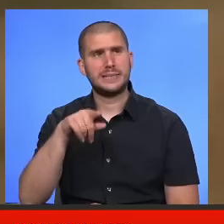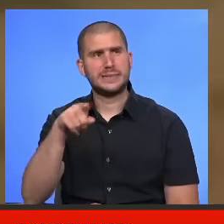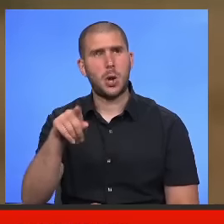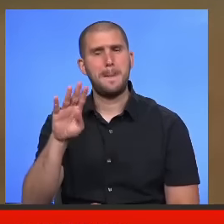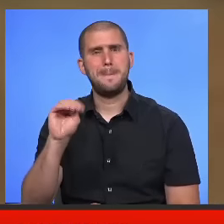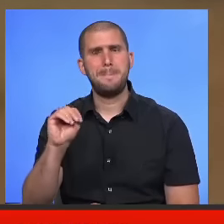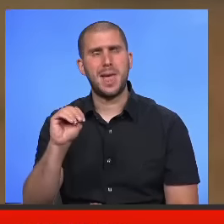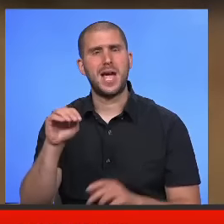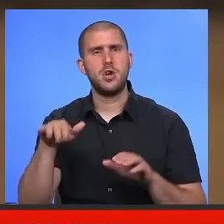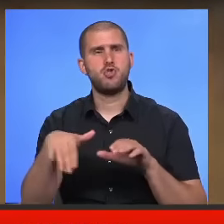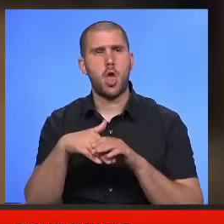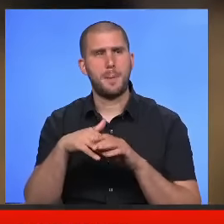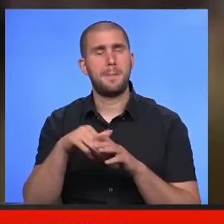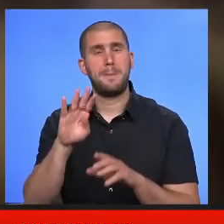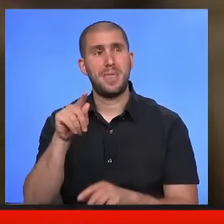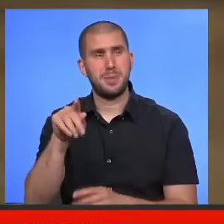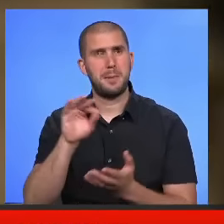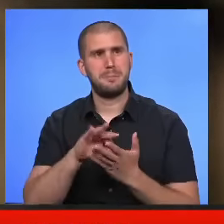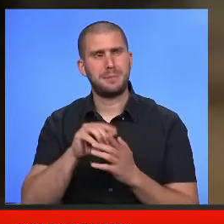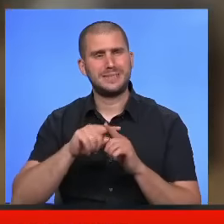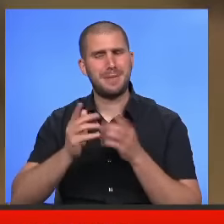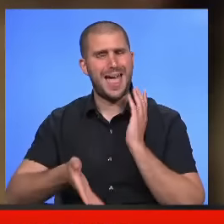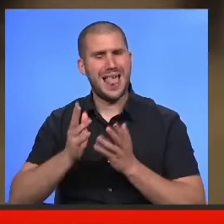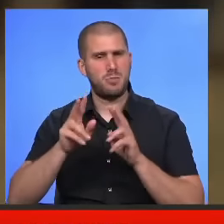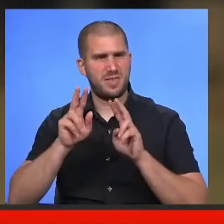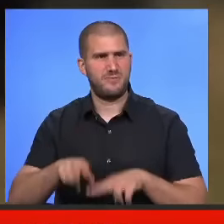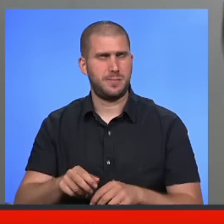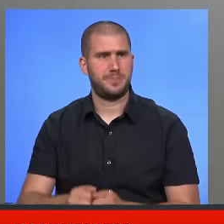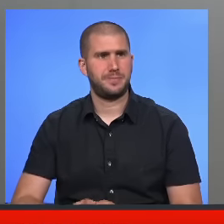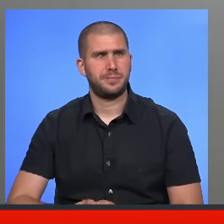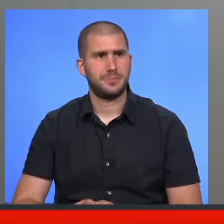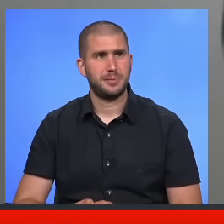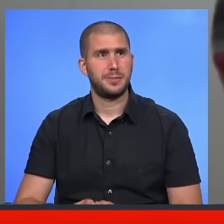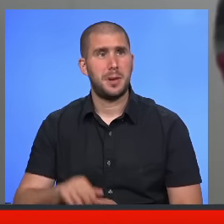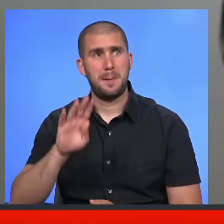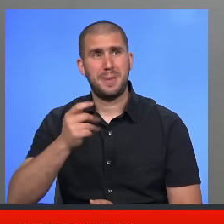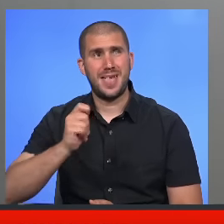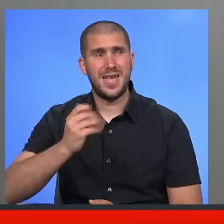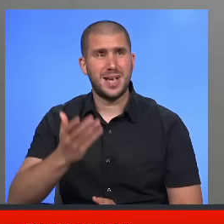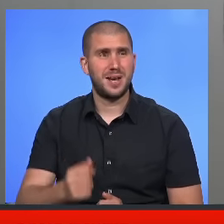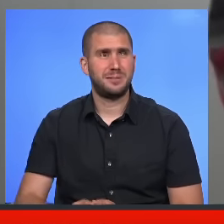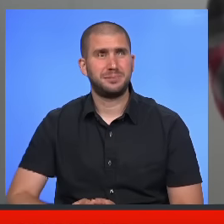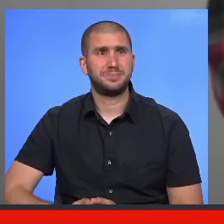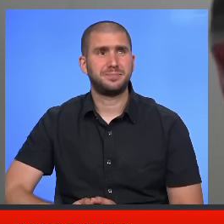מלאכי השלום, בבנימין, כשעליו סימני אלימות קשים. בני היקר,